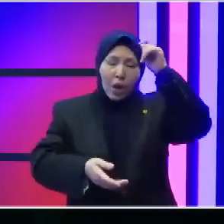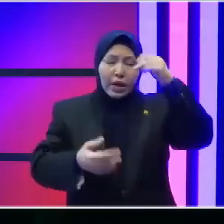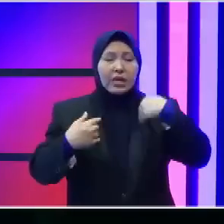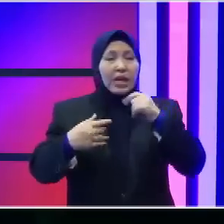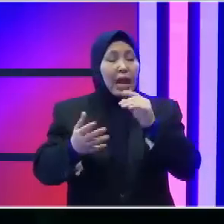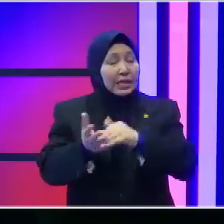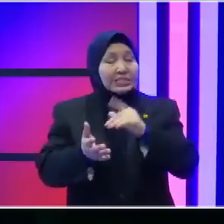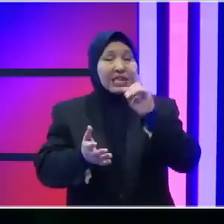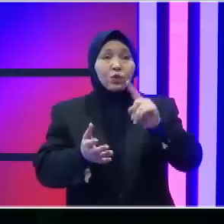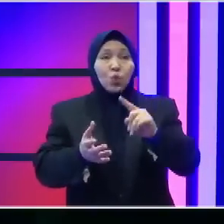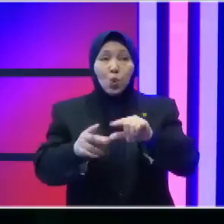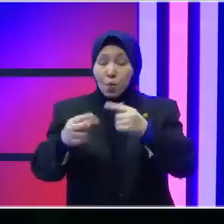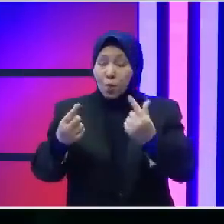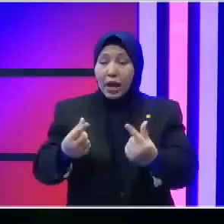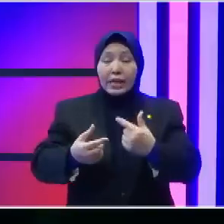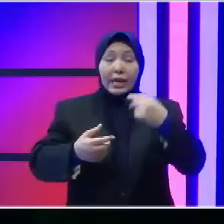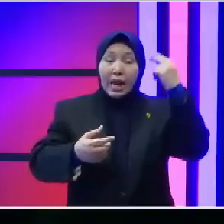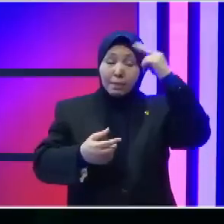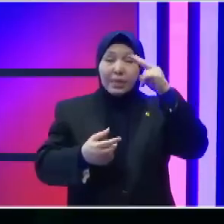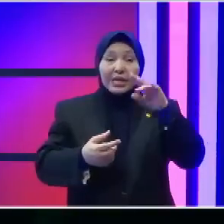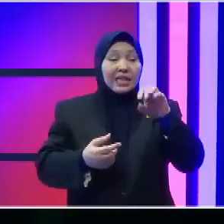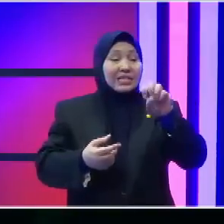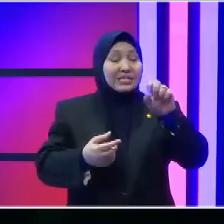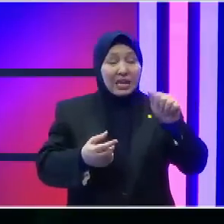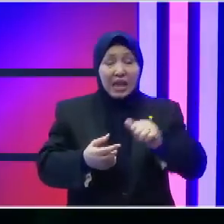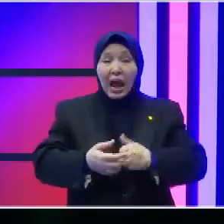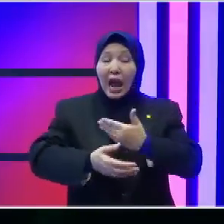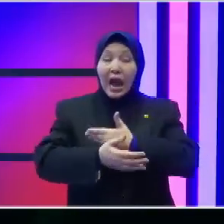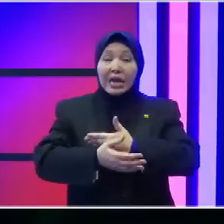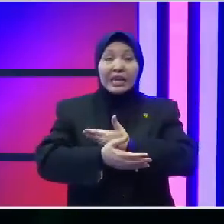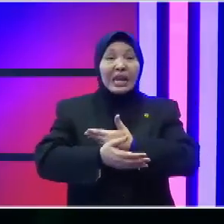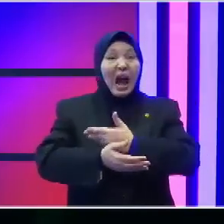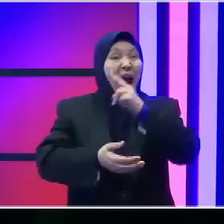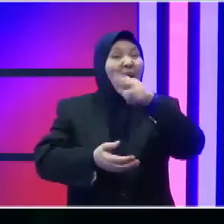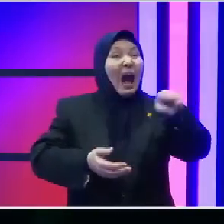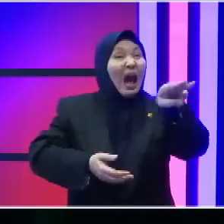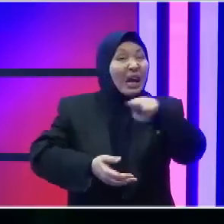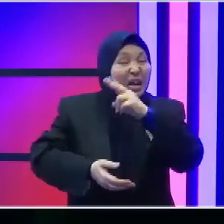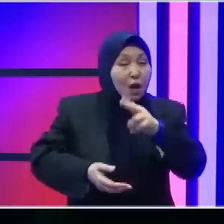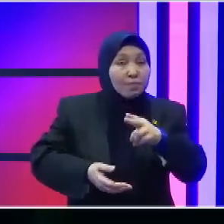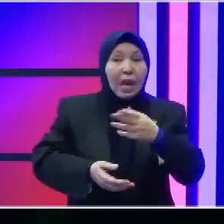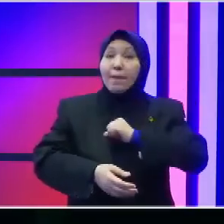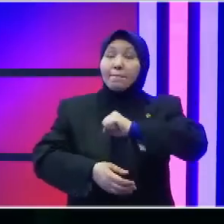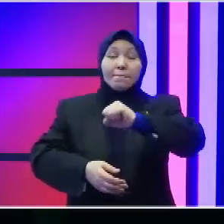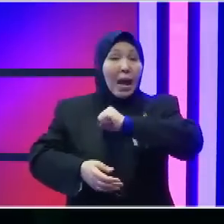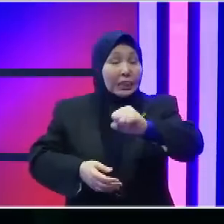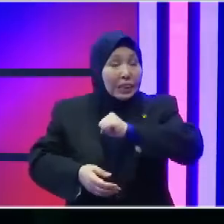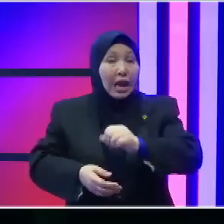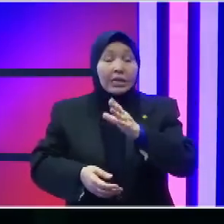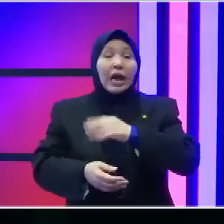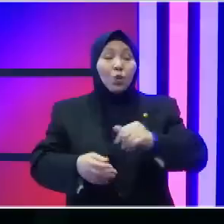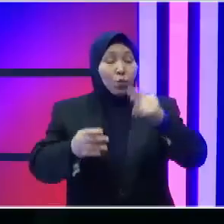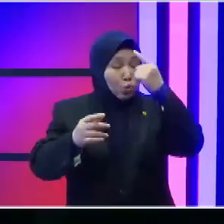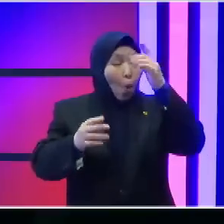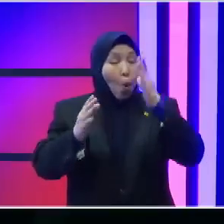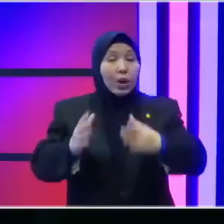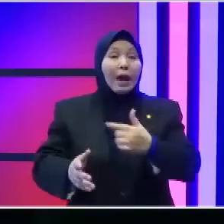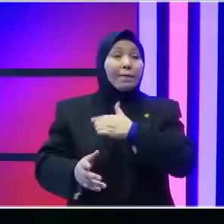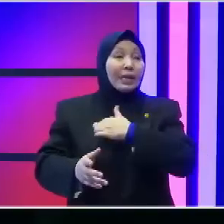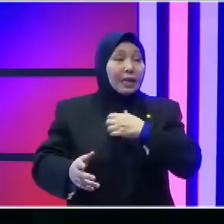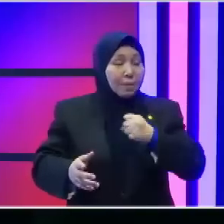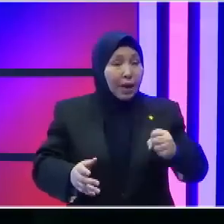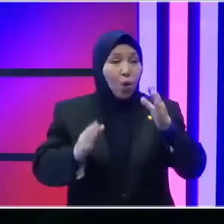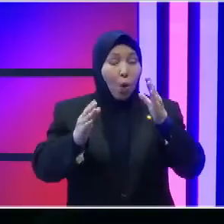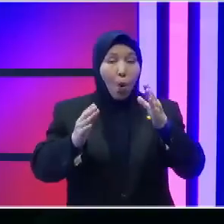Yahudi, yang menyatakan bahawa Nabi Isa ini adalah anak luar nikah, dia juga membantah. Tetapi bagi orang beriman, Allah